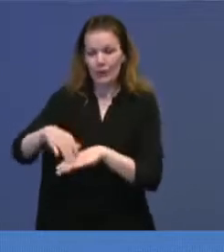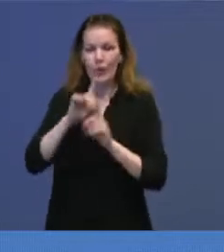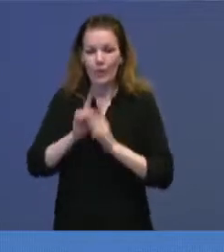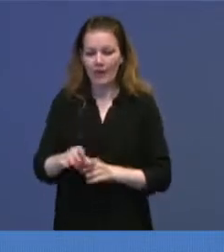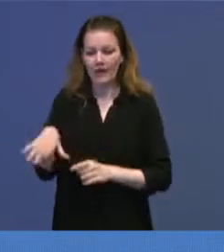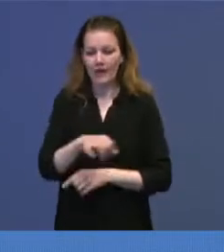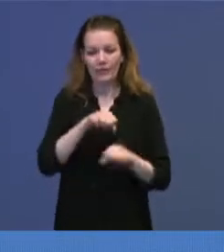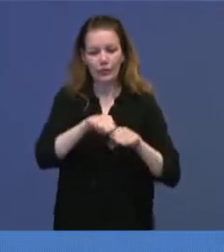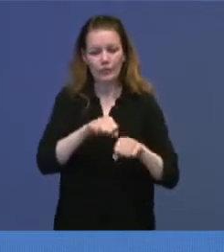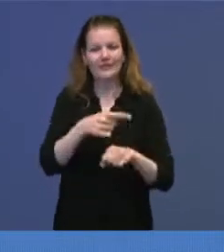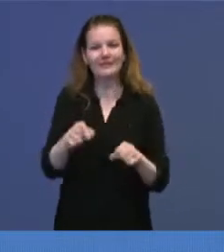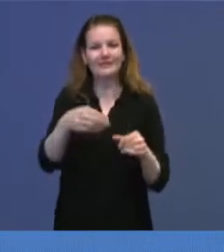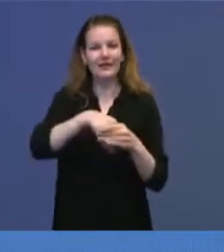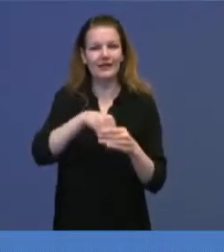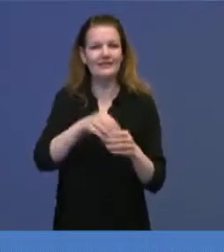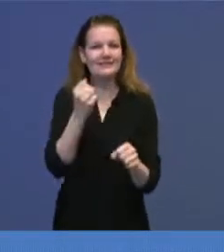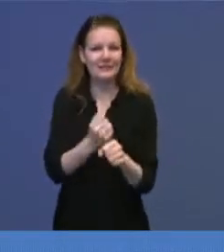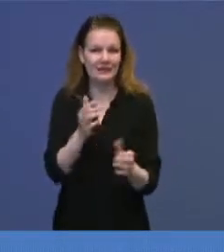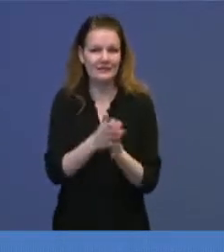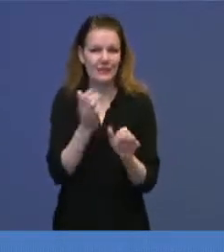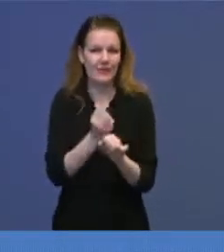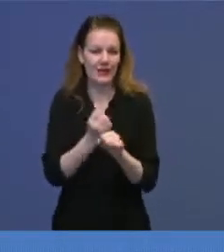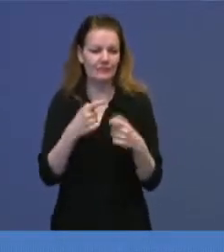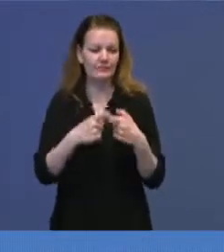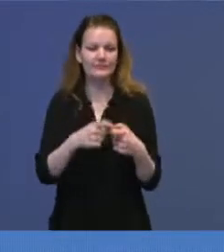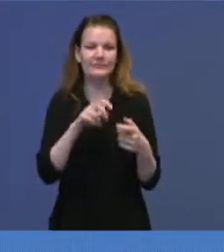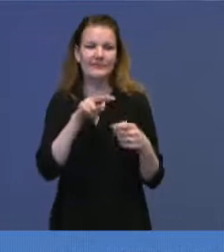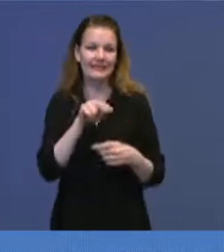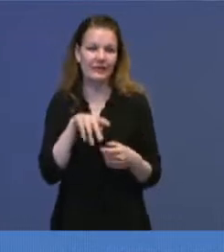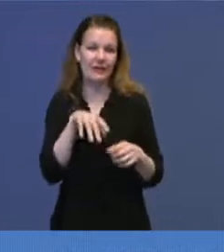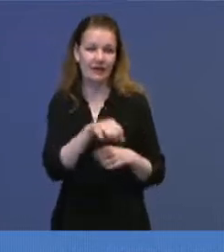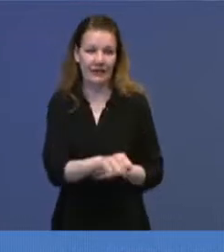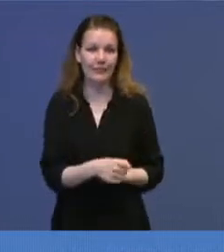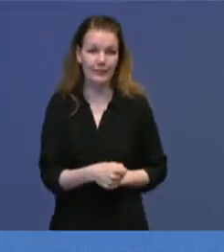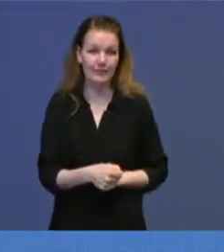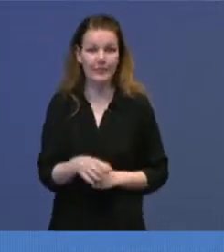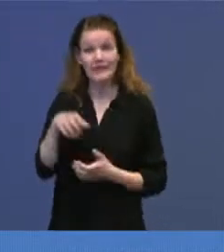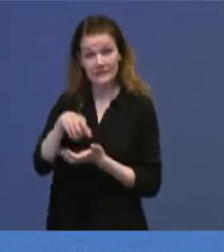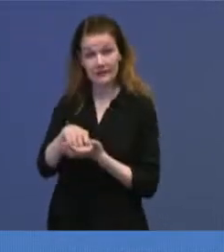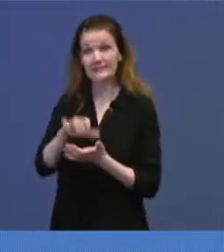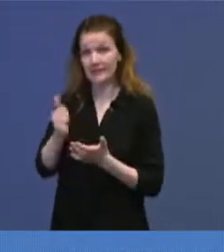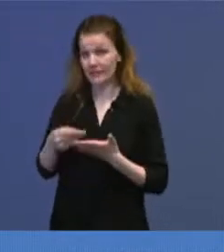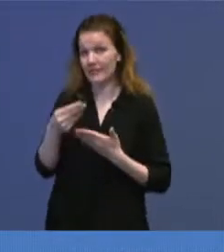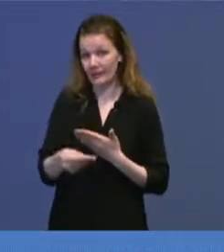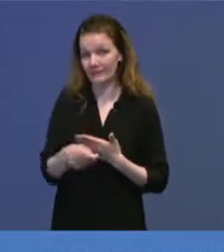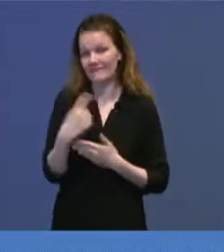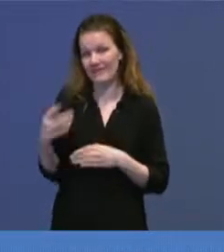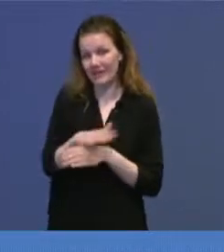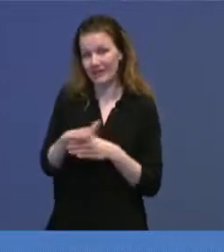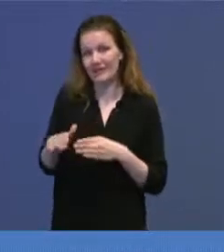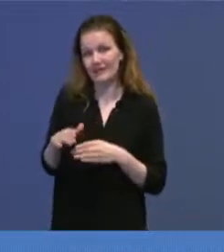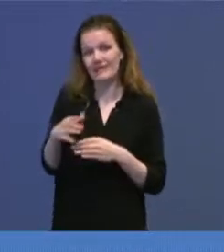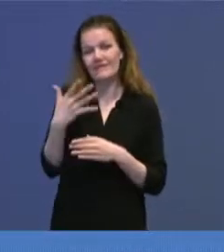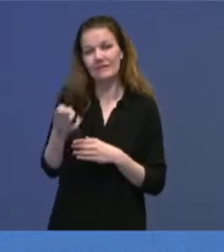å delta i et sikkerhetssamarbeid knyttet til digitale angrep, men staten skal ta den kostnaden. Det bevilger vi 50